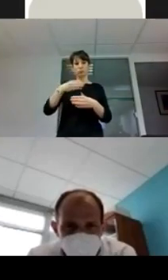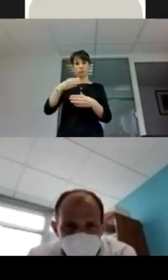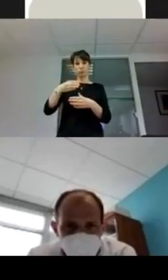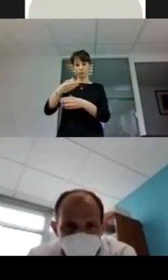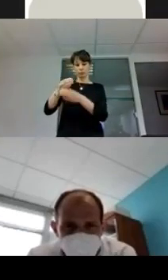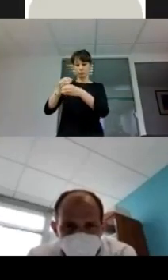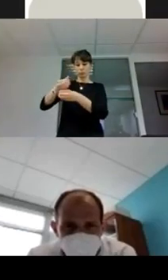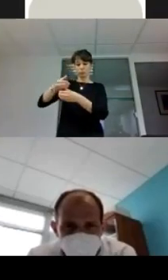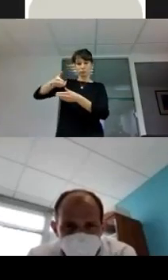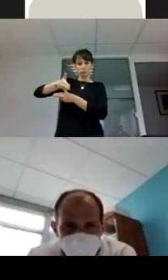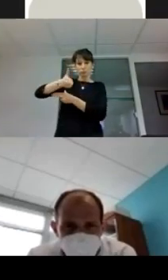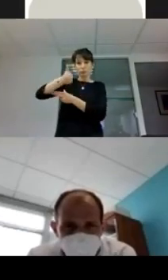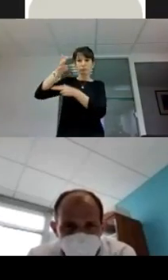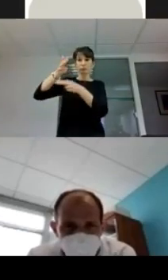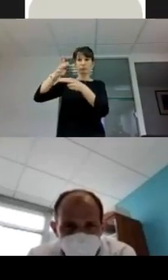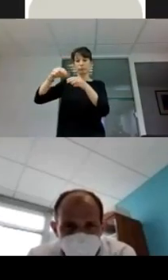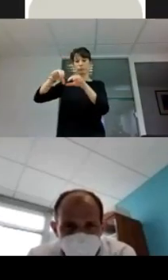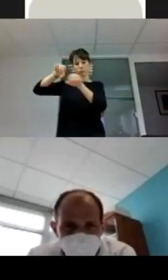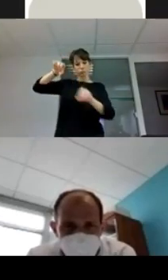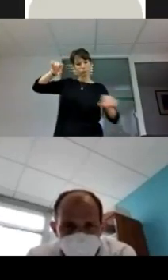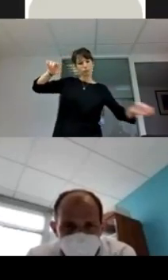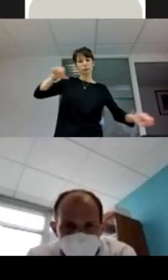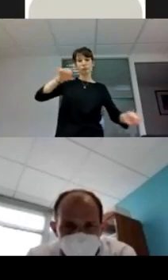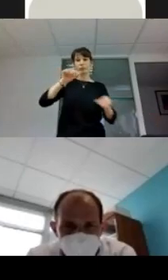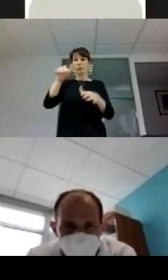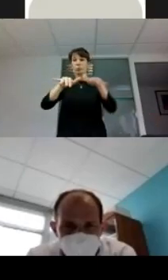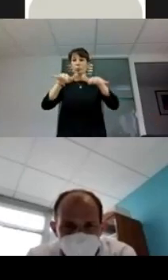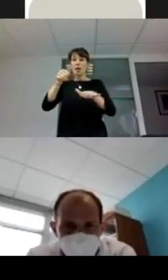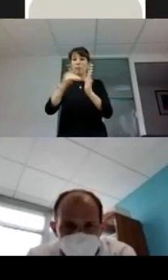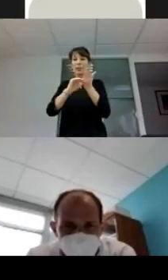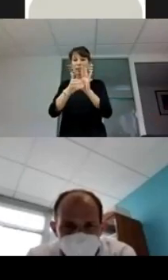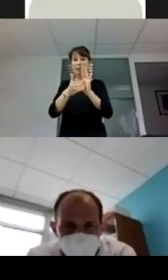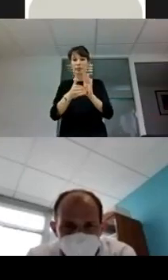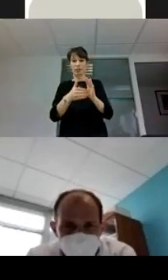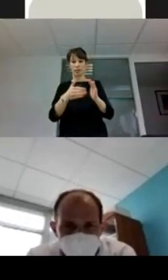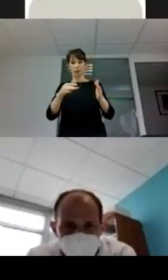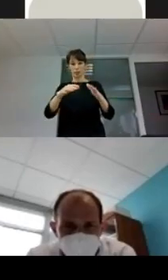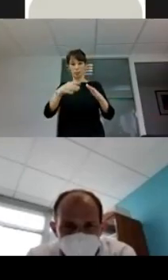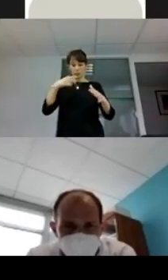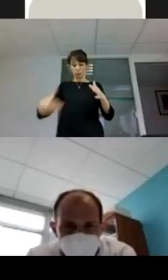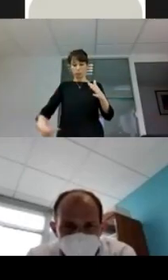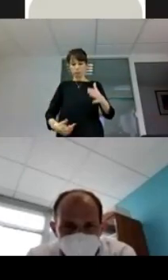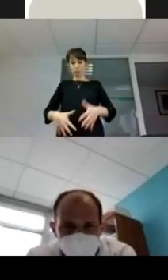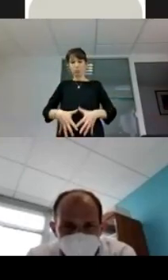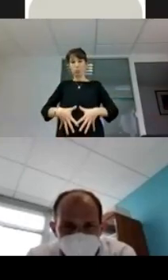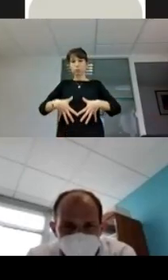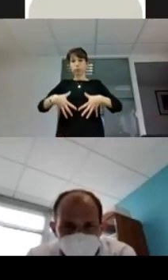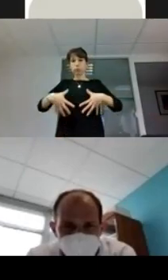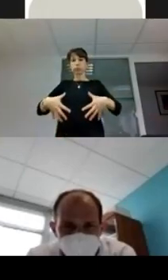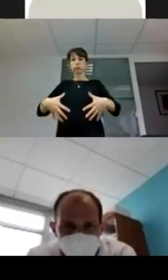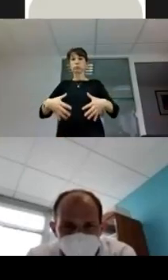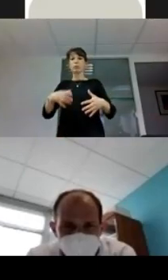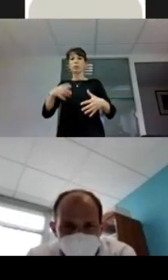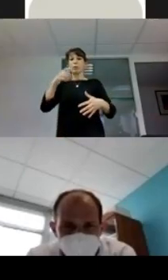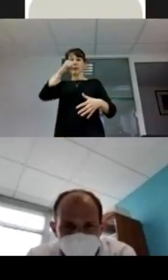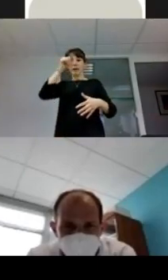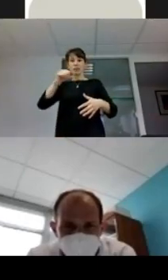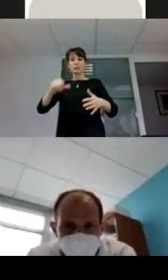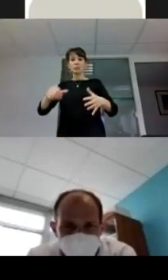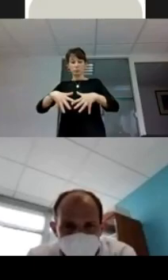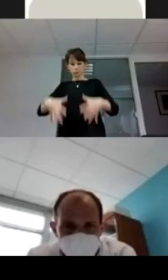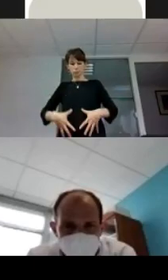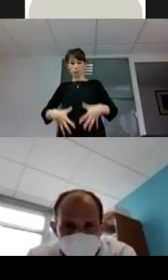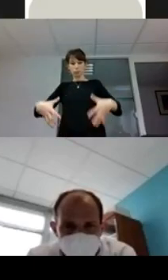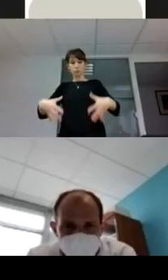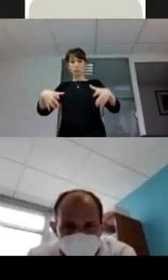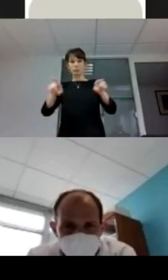colonne d'endoscopie. Le coloscope est un appareil qui fait un peu plus d'1 mètre de long. On insuffle du gaz